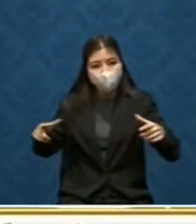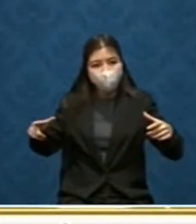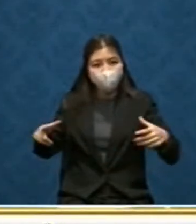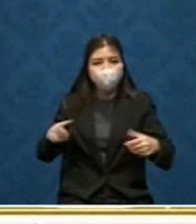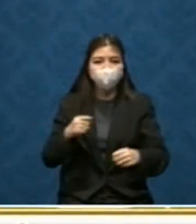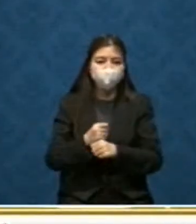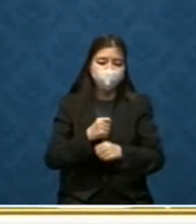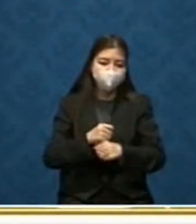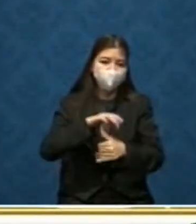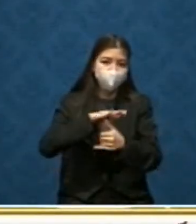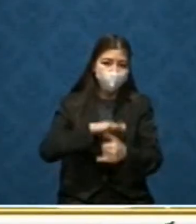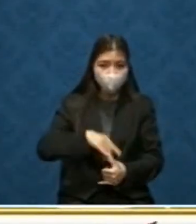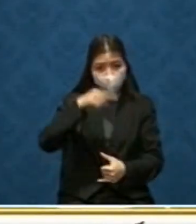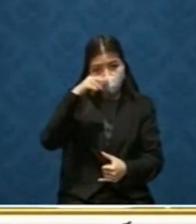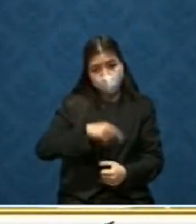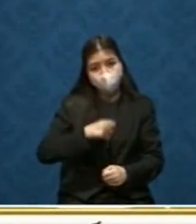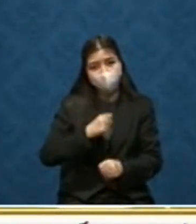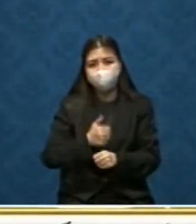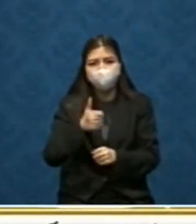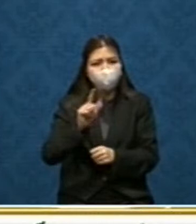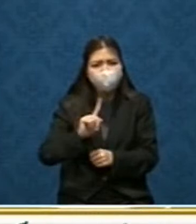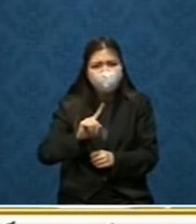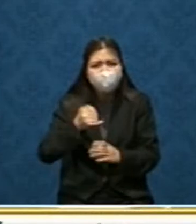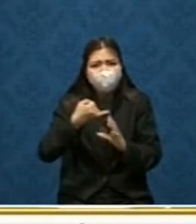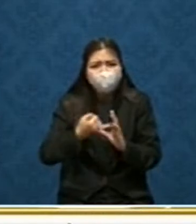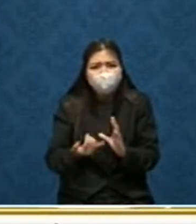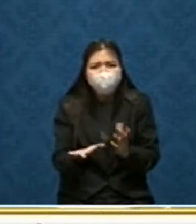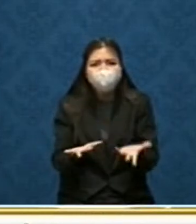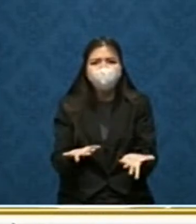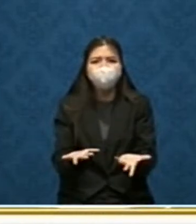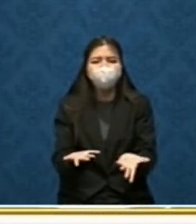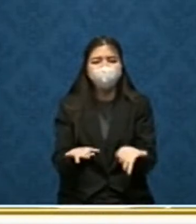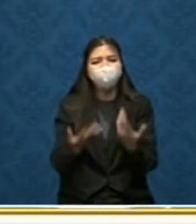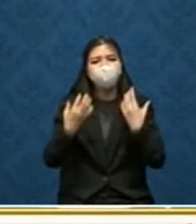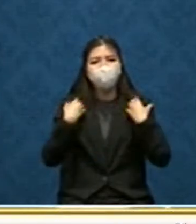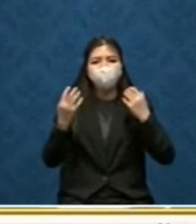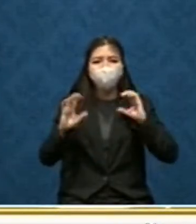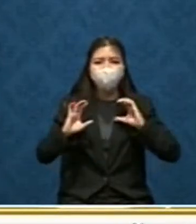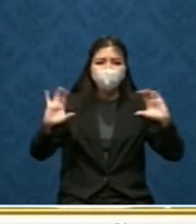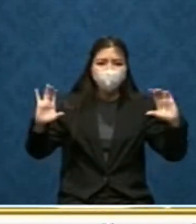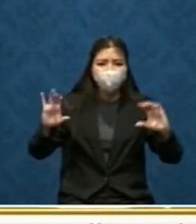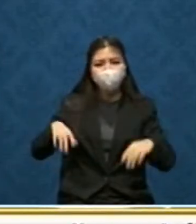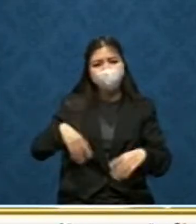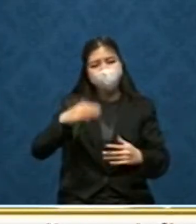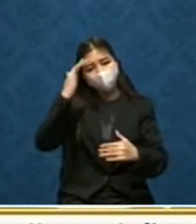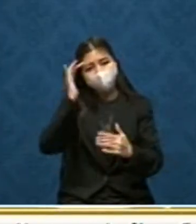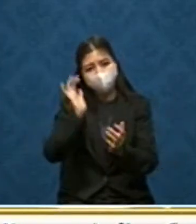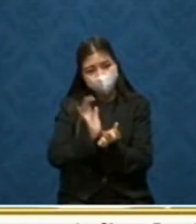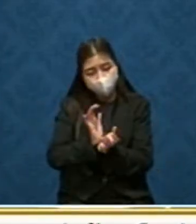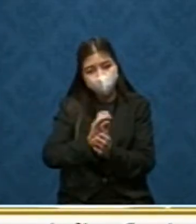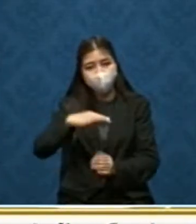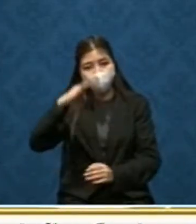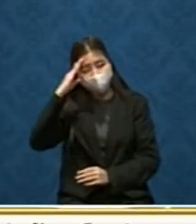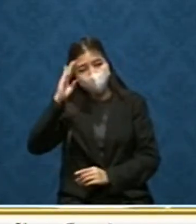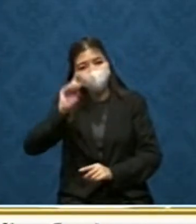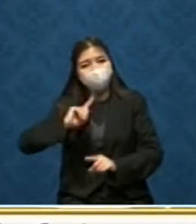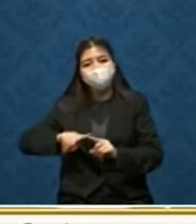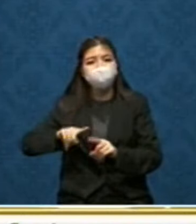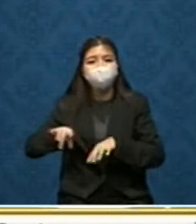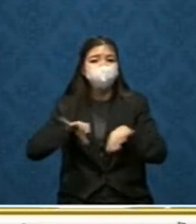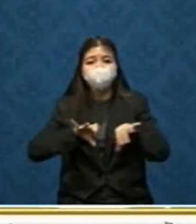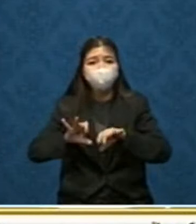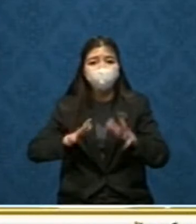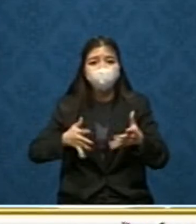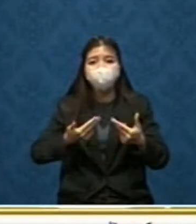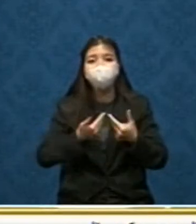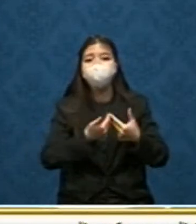ยไนี่ขอทหนึข้อที่สองราชการไทยตำรวจทางหารปล่อยไ้ยัไง มาตั้งหน่าส